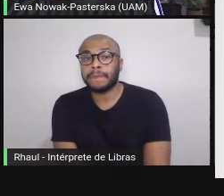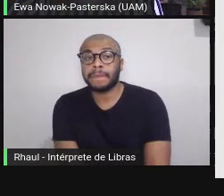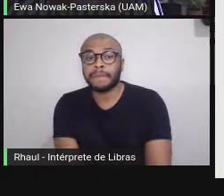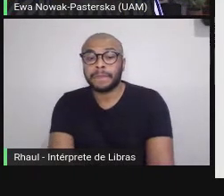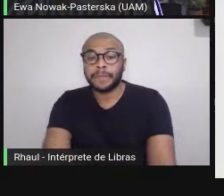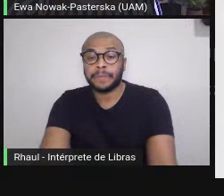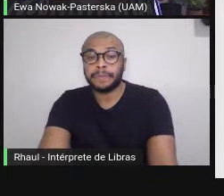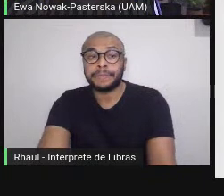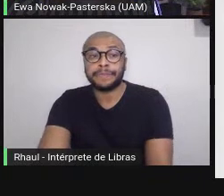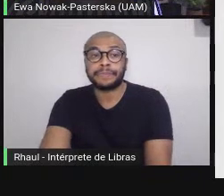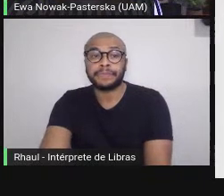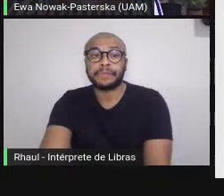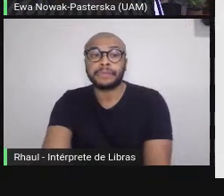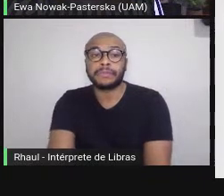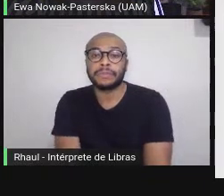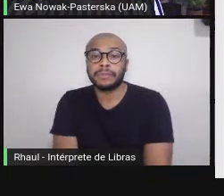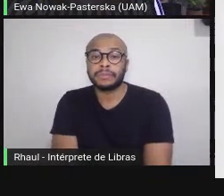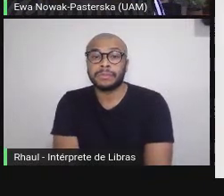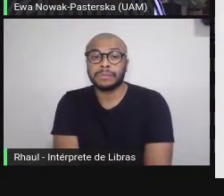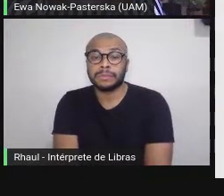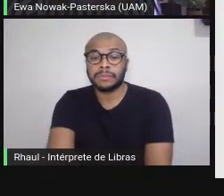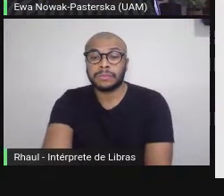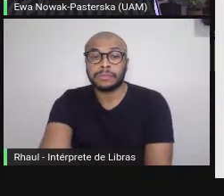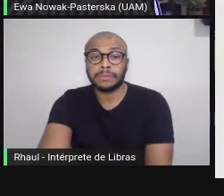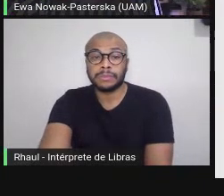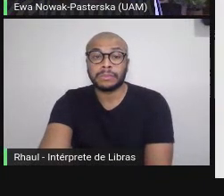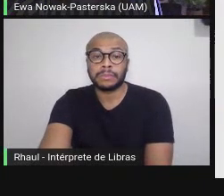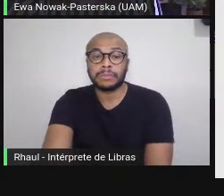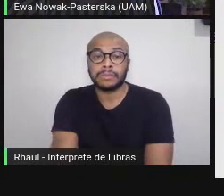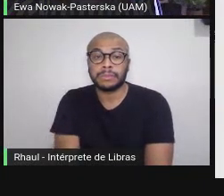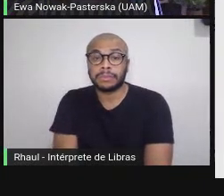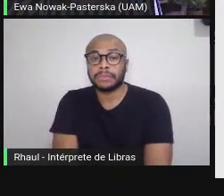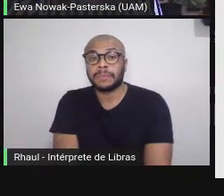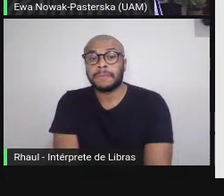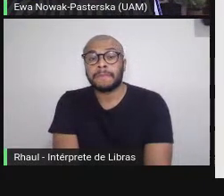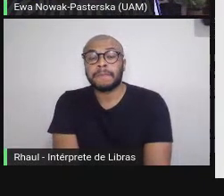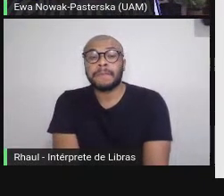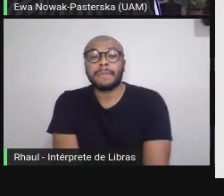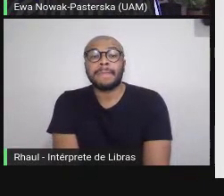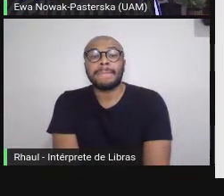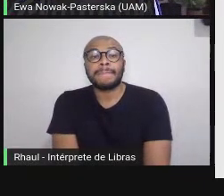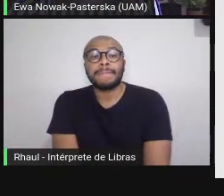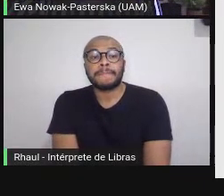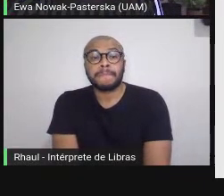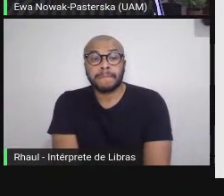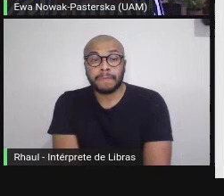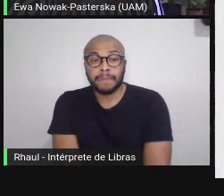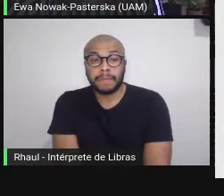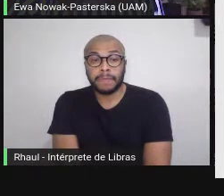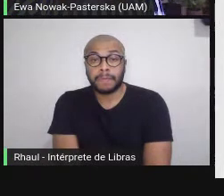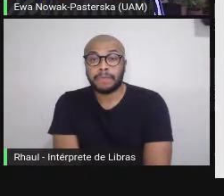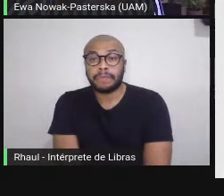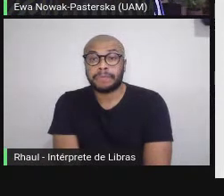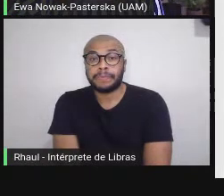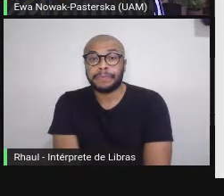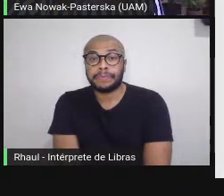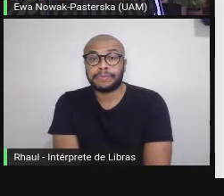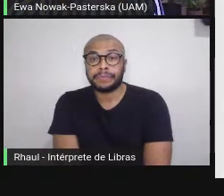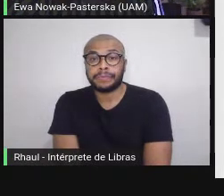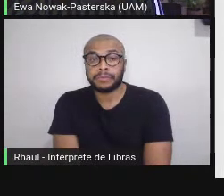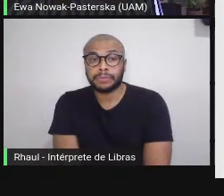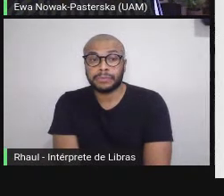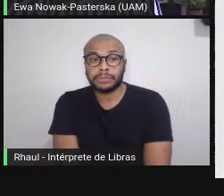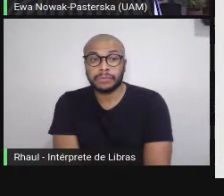wyglądu tej osoby była noga. Może była chora, może ktoś kulał, może bardzo szybko chodził. Nie wiemy dlaczego,